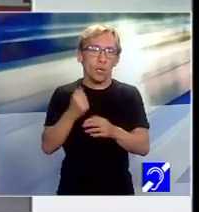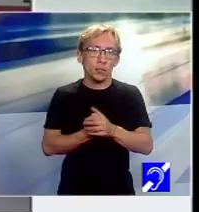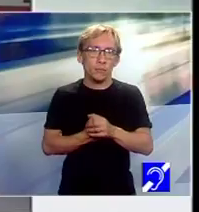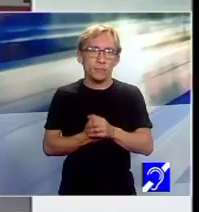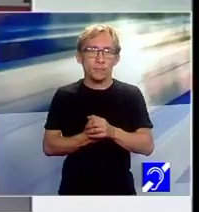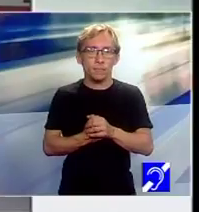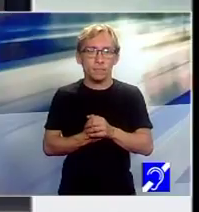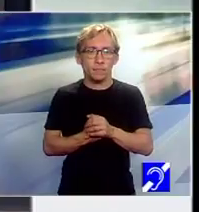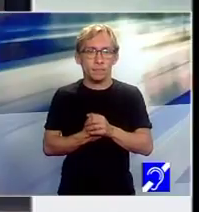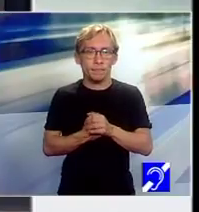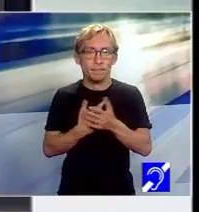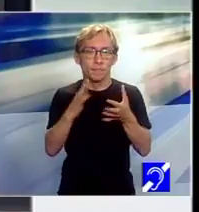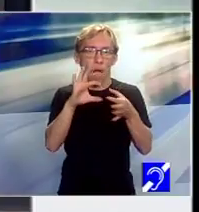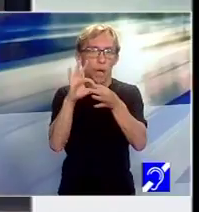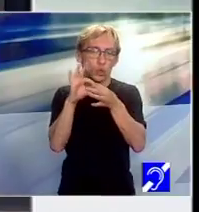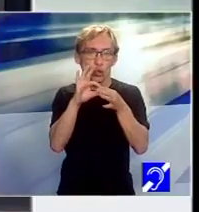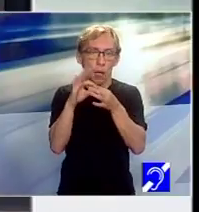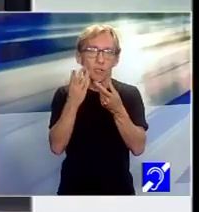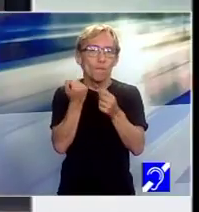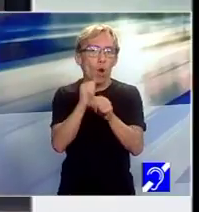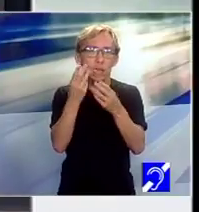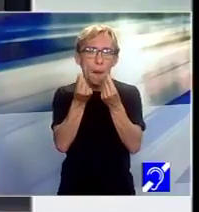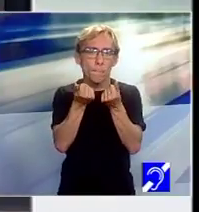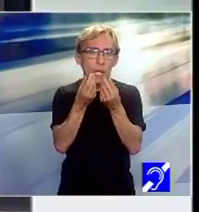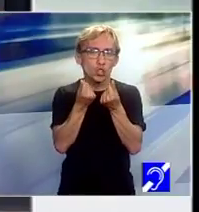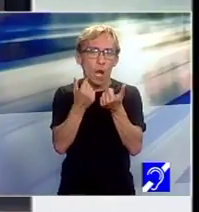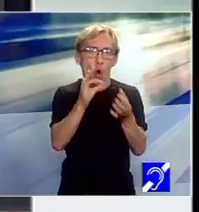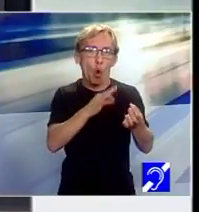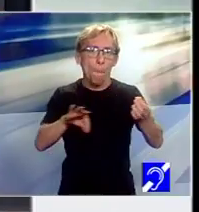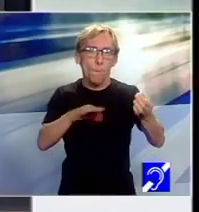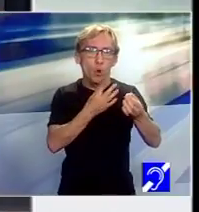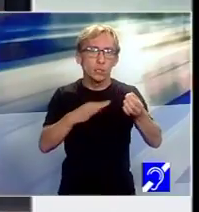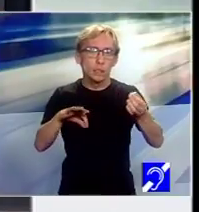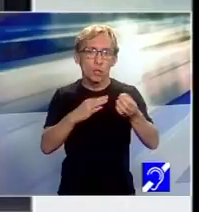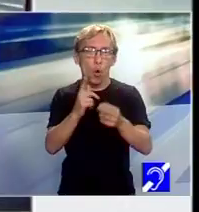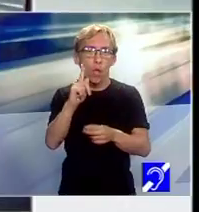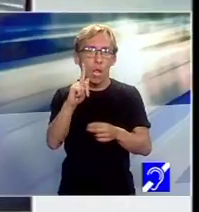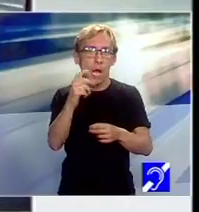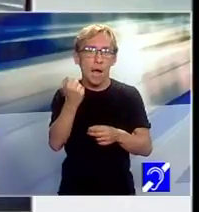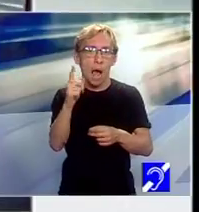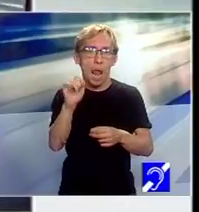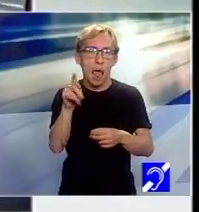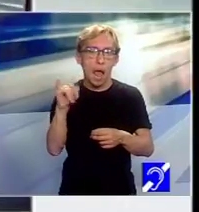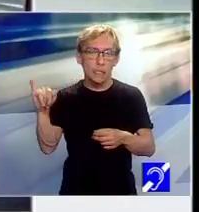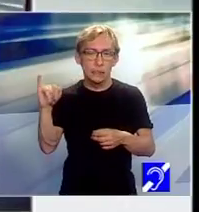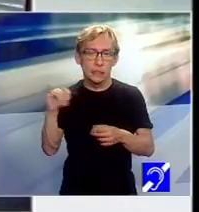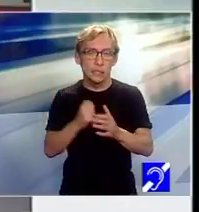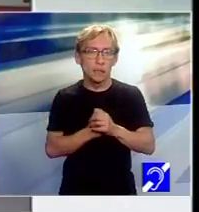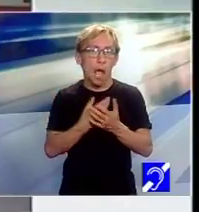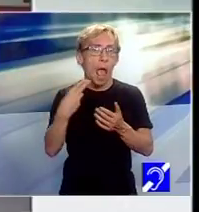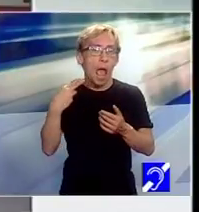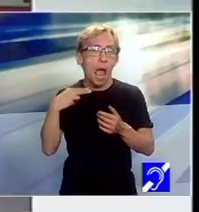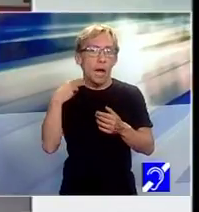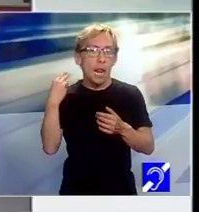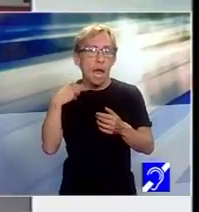Jenkins, un apreciat sau poate cel mai apreciat compozitor galez. Galez, chiar englez, bine,